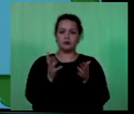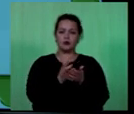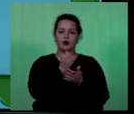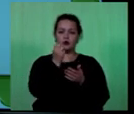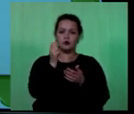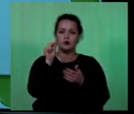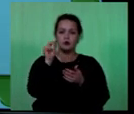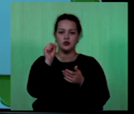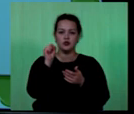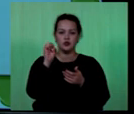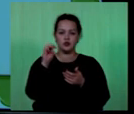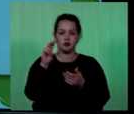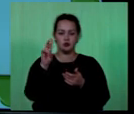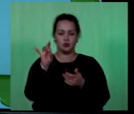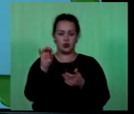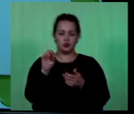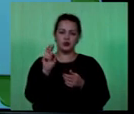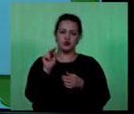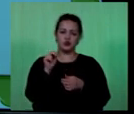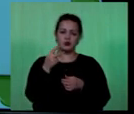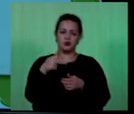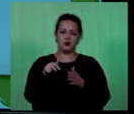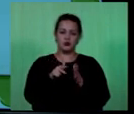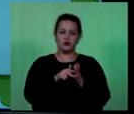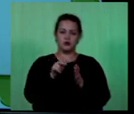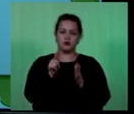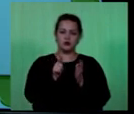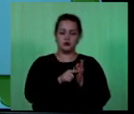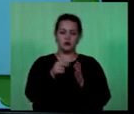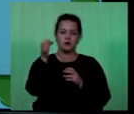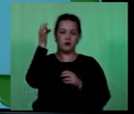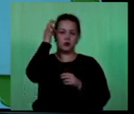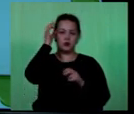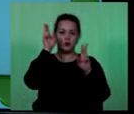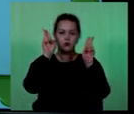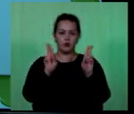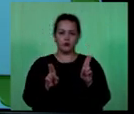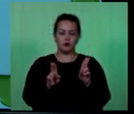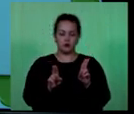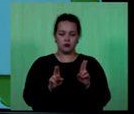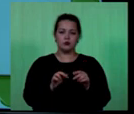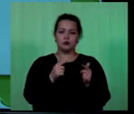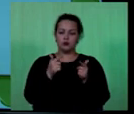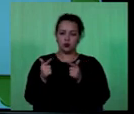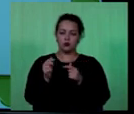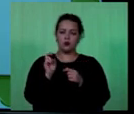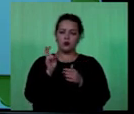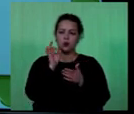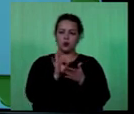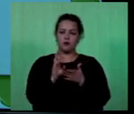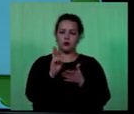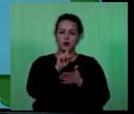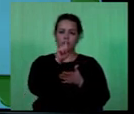частное чисел 28 и 7 вспомнили правило приступаем к ответу на